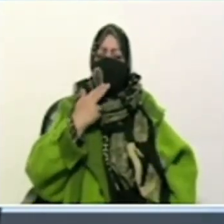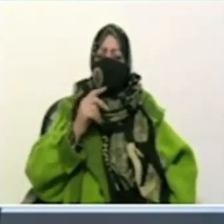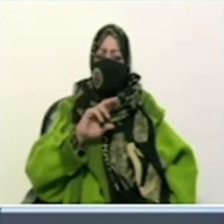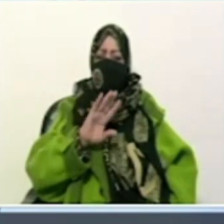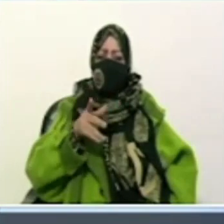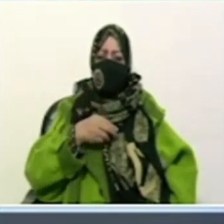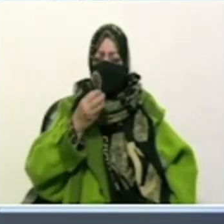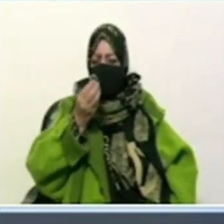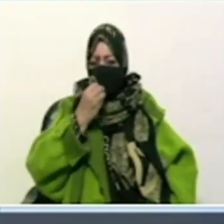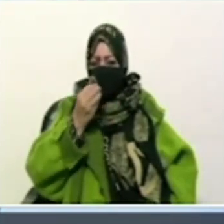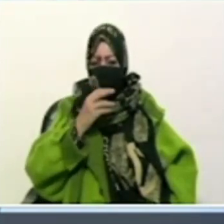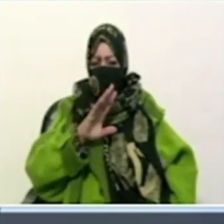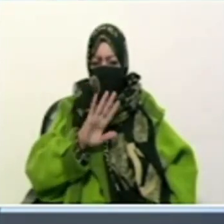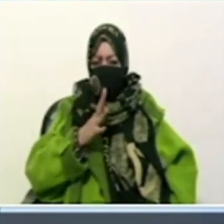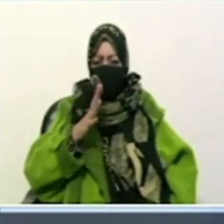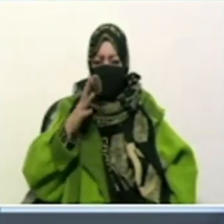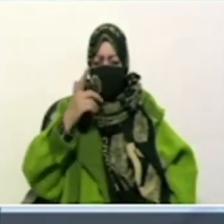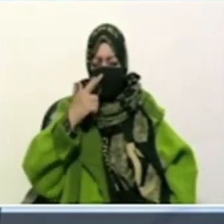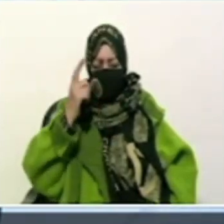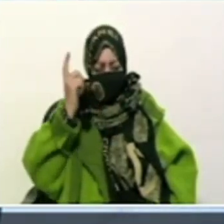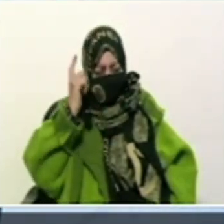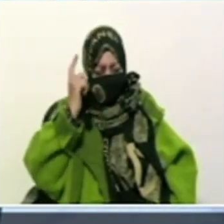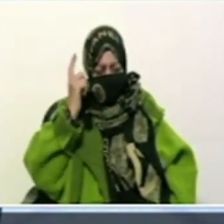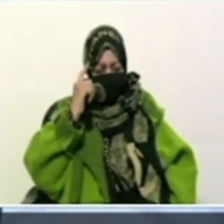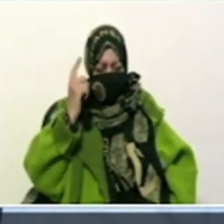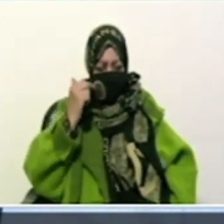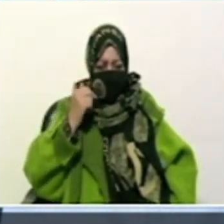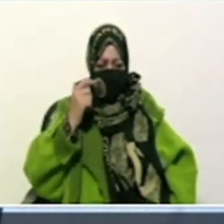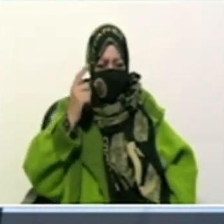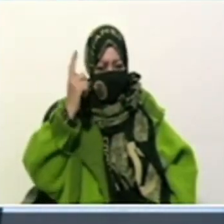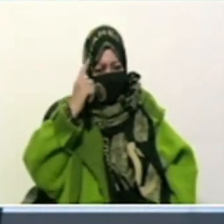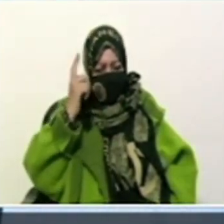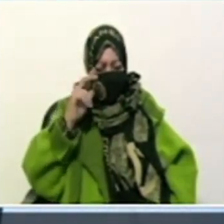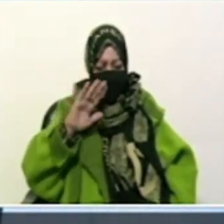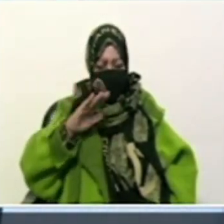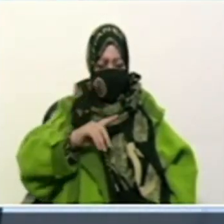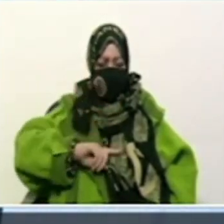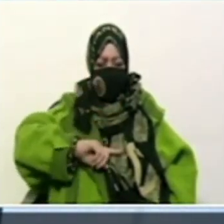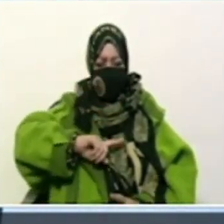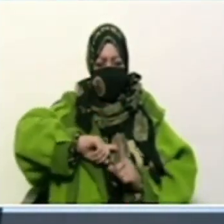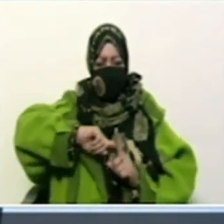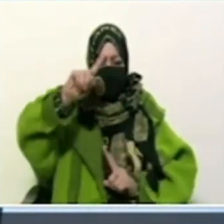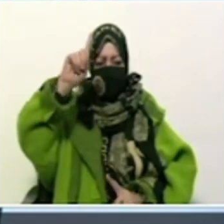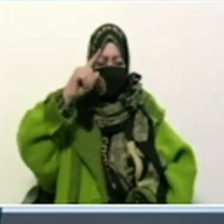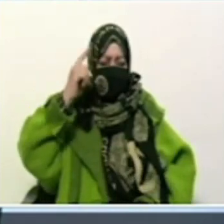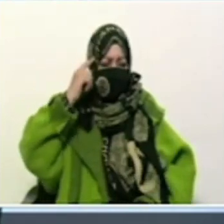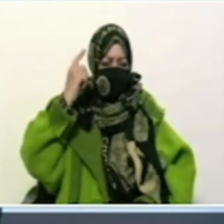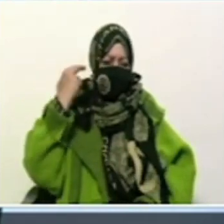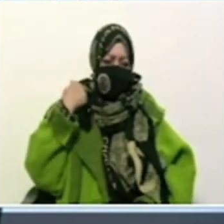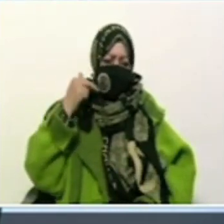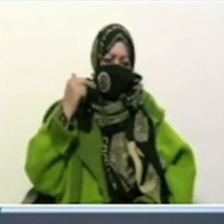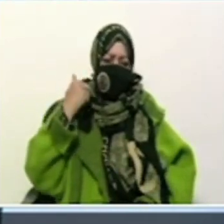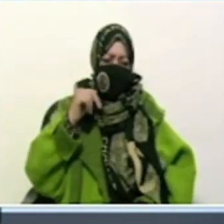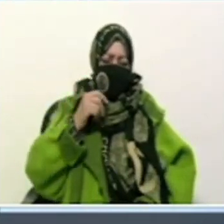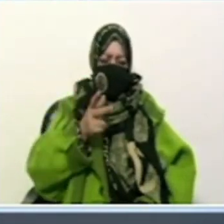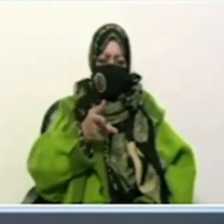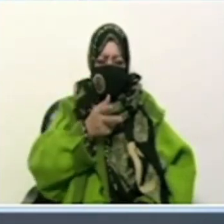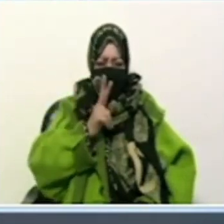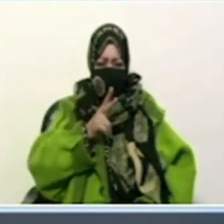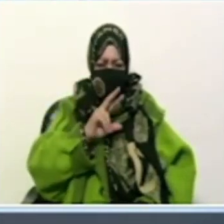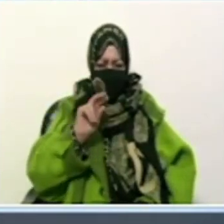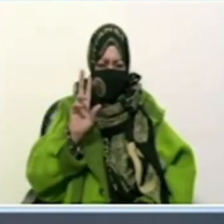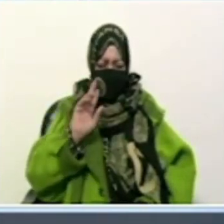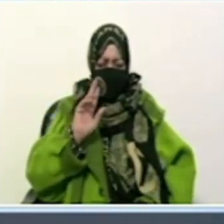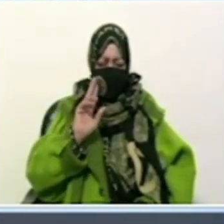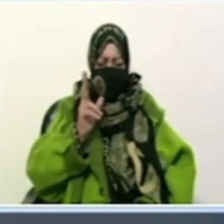مسكرة، لأن المسكر على غير هذا الشكل، لأن الإسكار هو